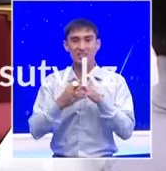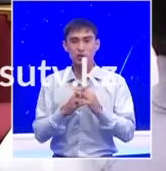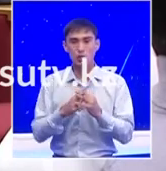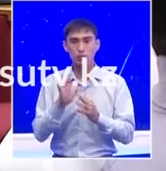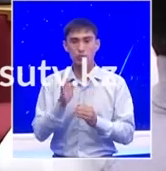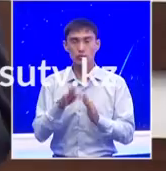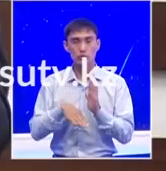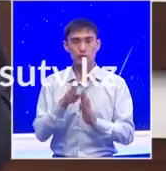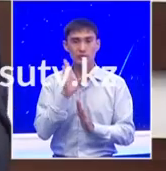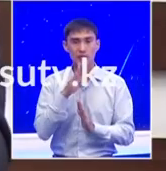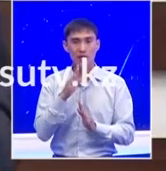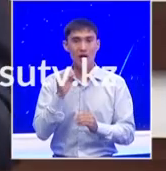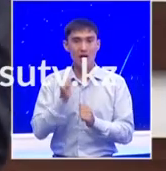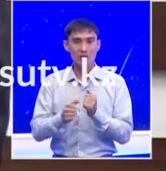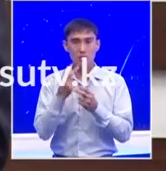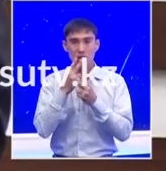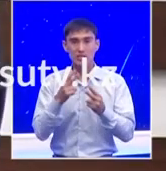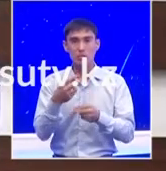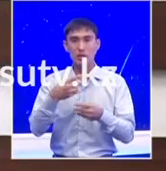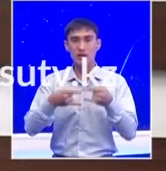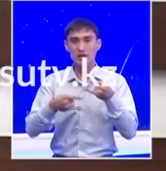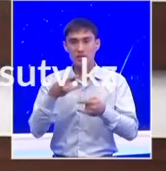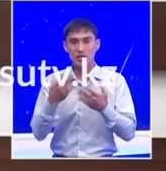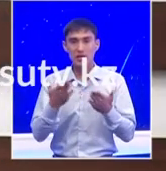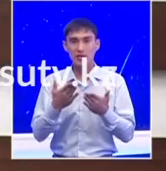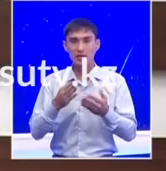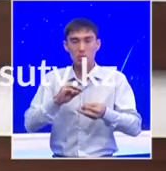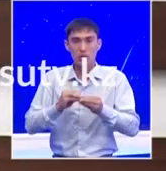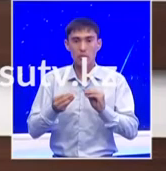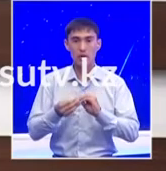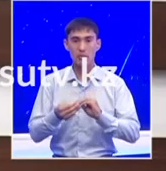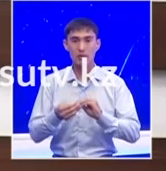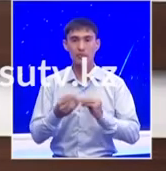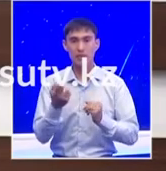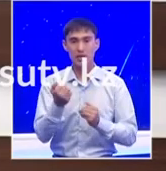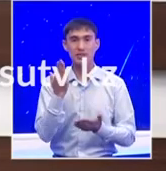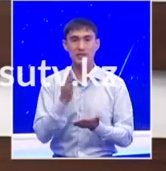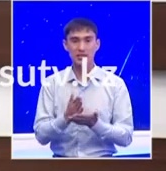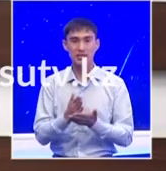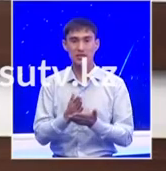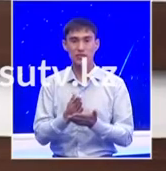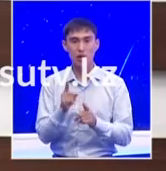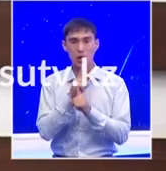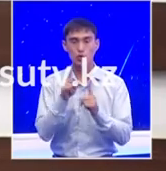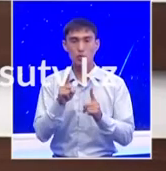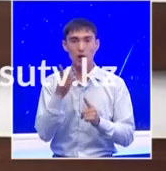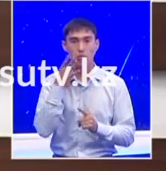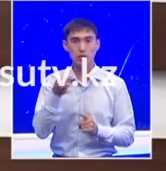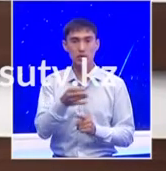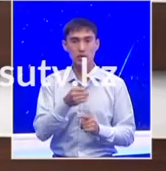То, что каждый часто показывает по телевизору какие-то эти проблемы, да, есть вот это вот, особенно возле